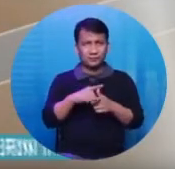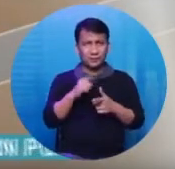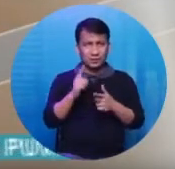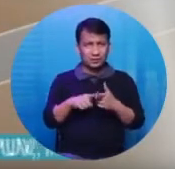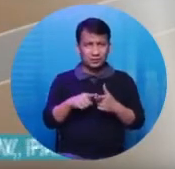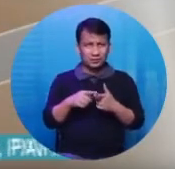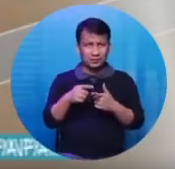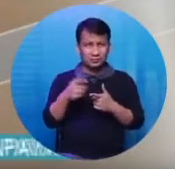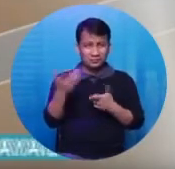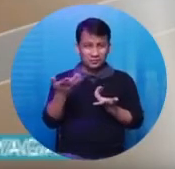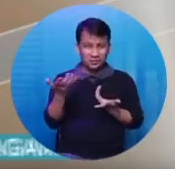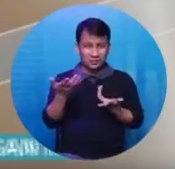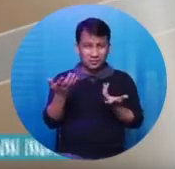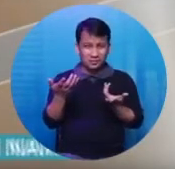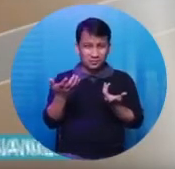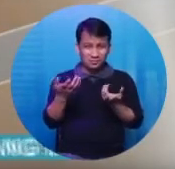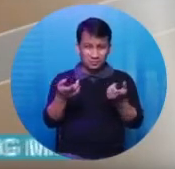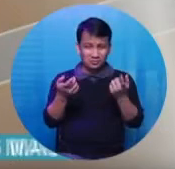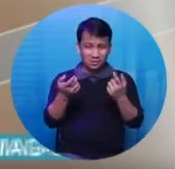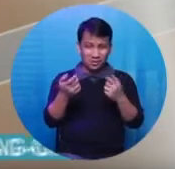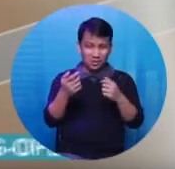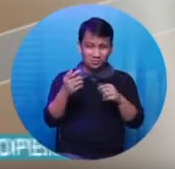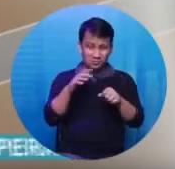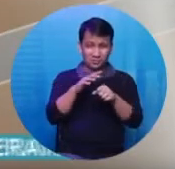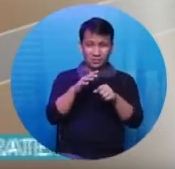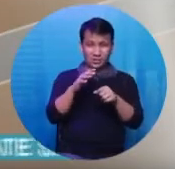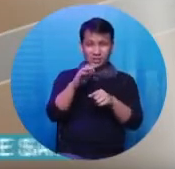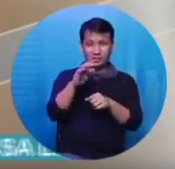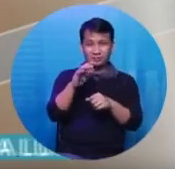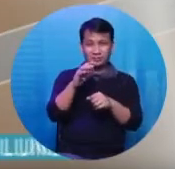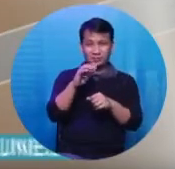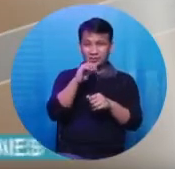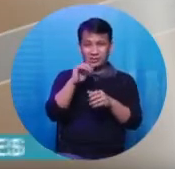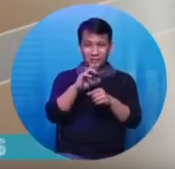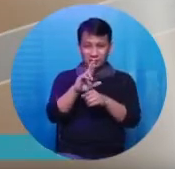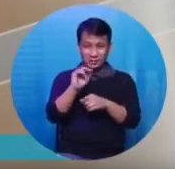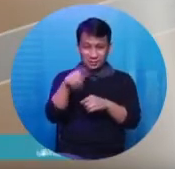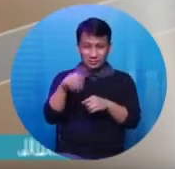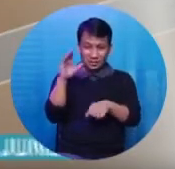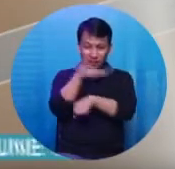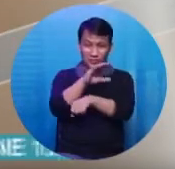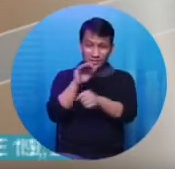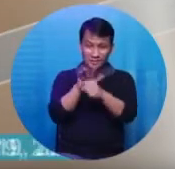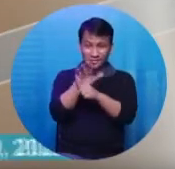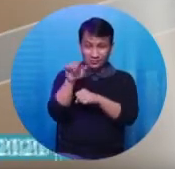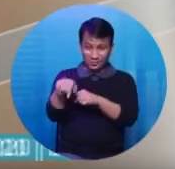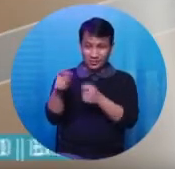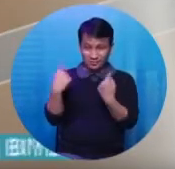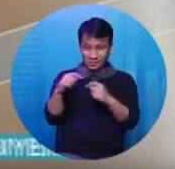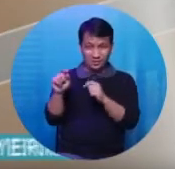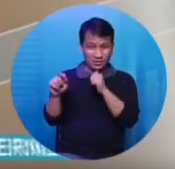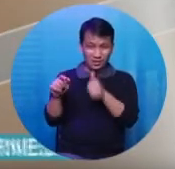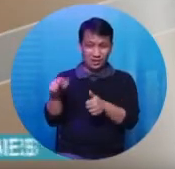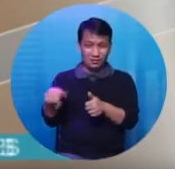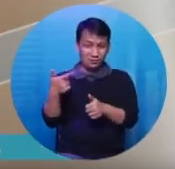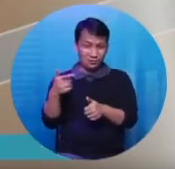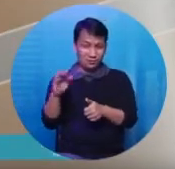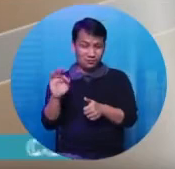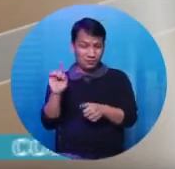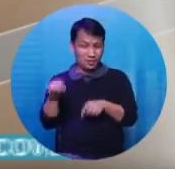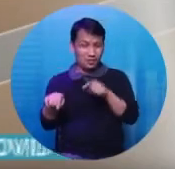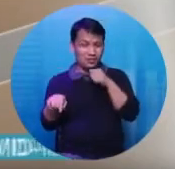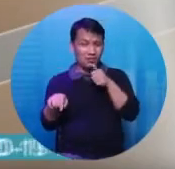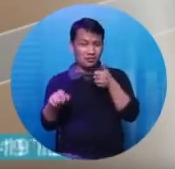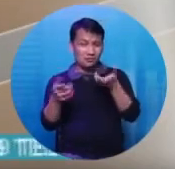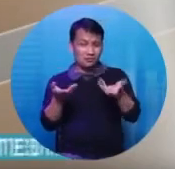ma'am, attempted rape ito. The fact na pinersa niya itong kanyang girlfriend, itong silalaki, ayaw ni girlfriend,